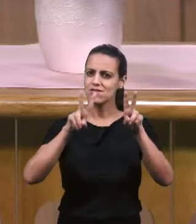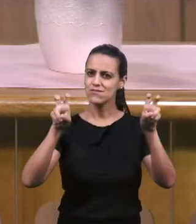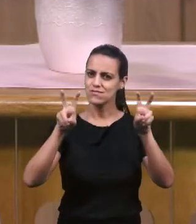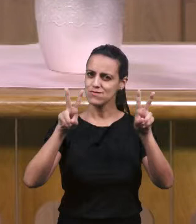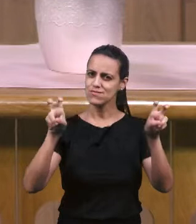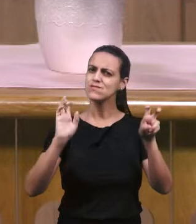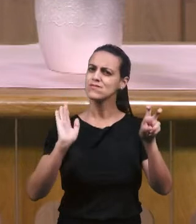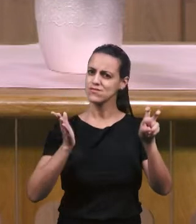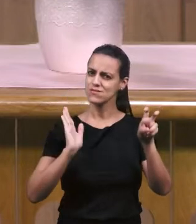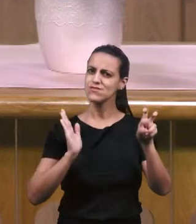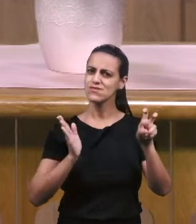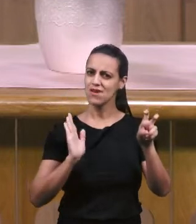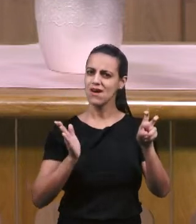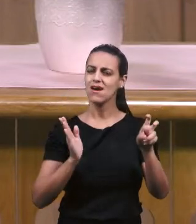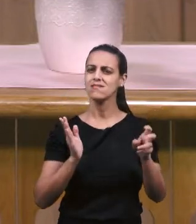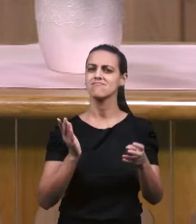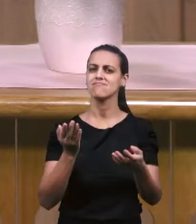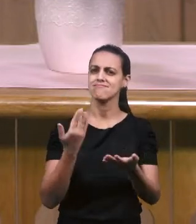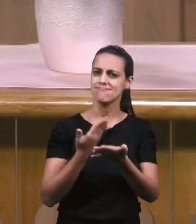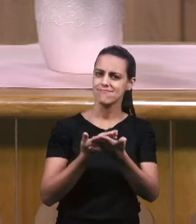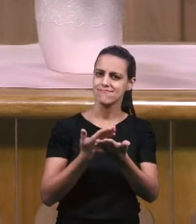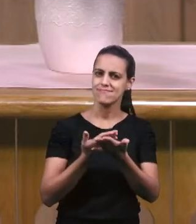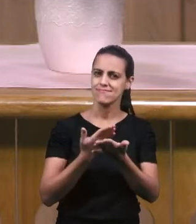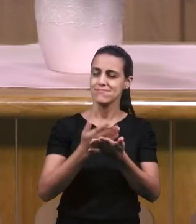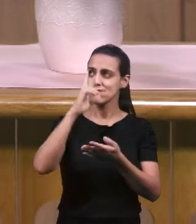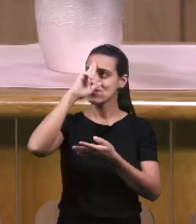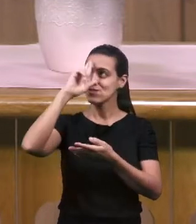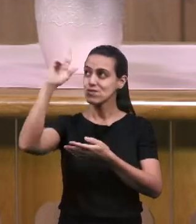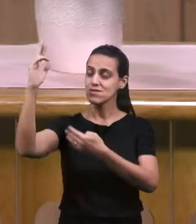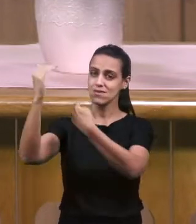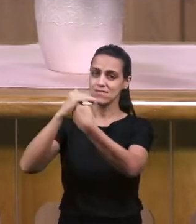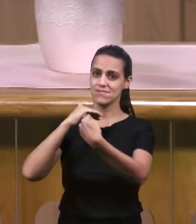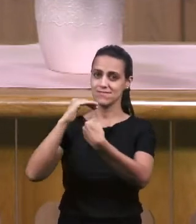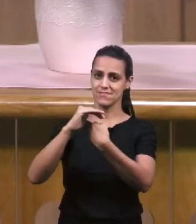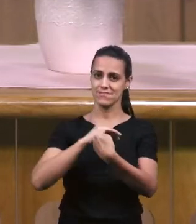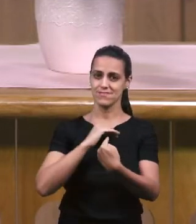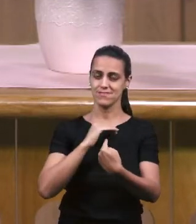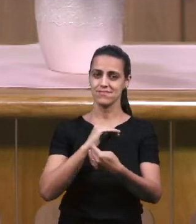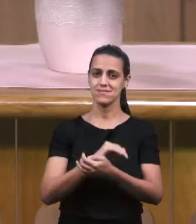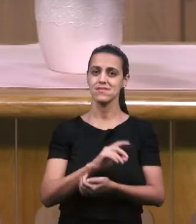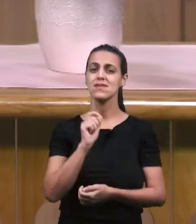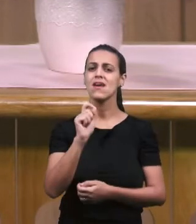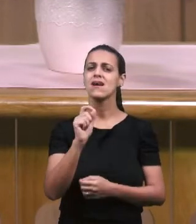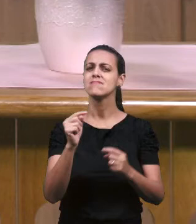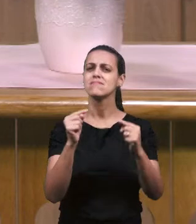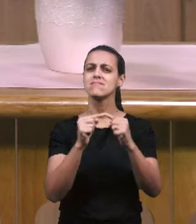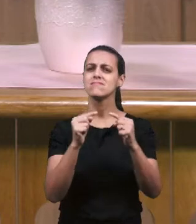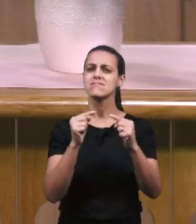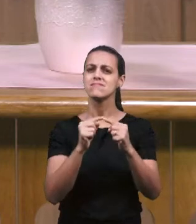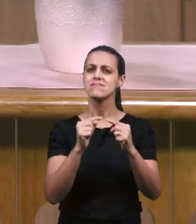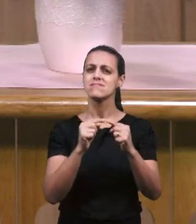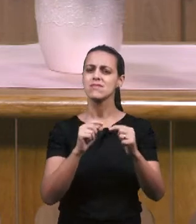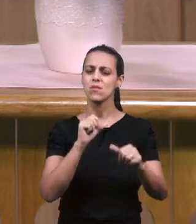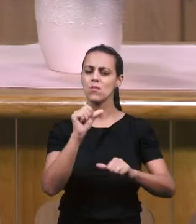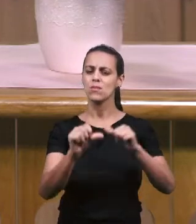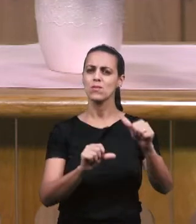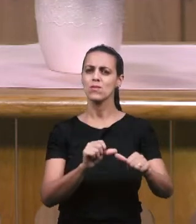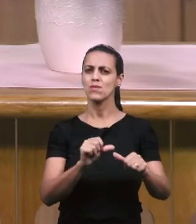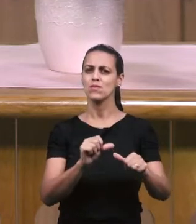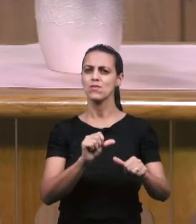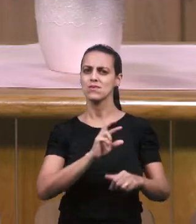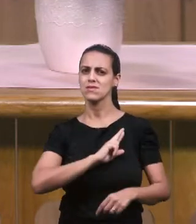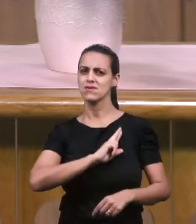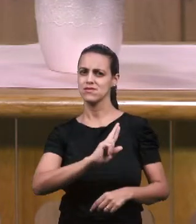cette école biblique dominicale au sujet que nous sommes en train d'aborder par orientation du Seigneur, lié à